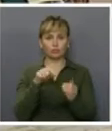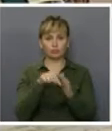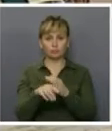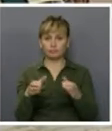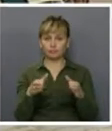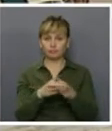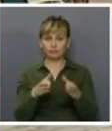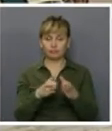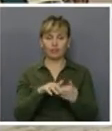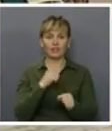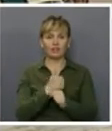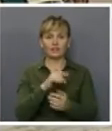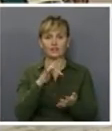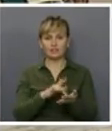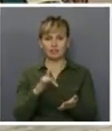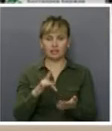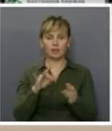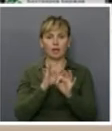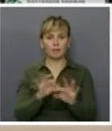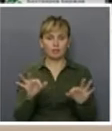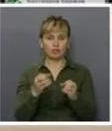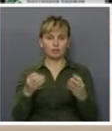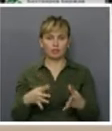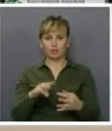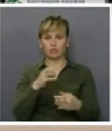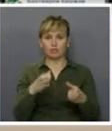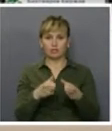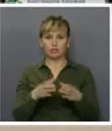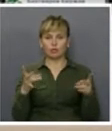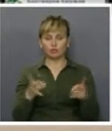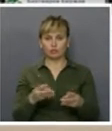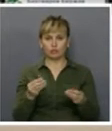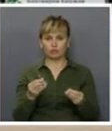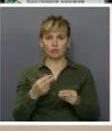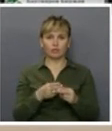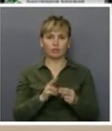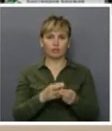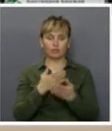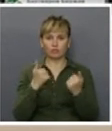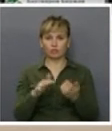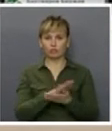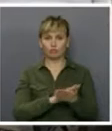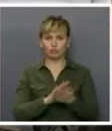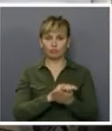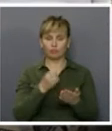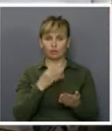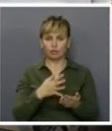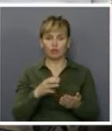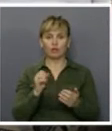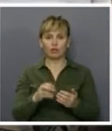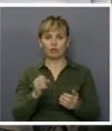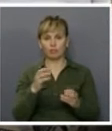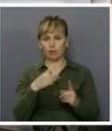национальных компаний, глава Central Securities объясняет просто. Нацкомпаниям нужны деньги. И в этом нет ничего критичного, так же, как и мало